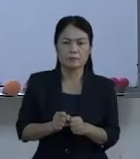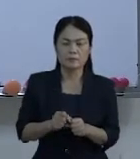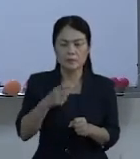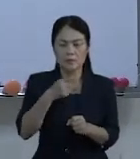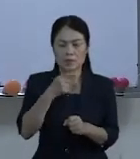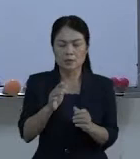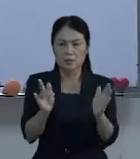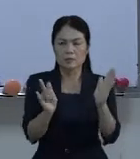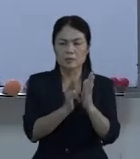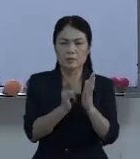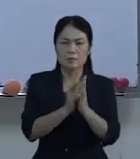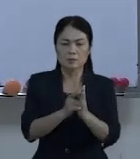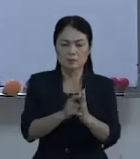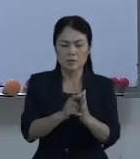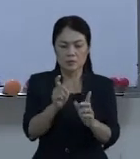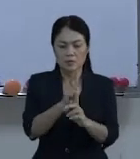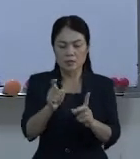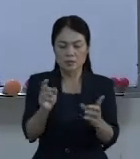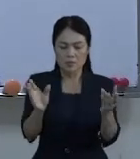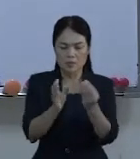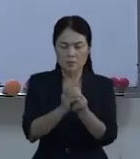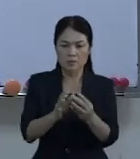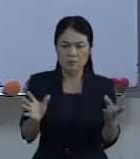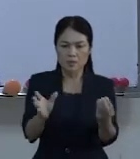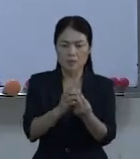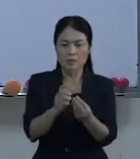dây bị bà nhạt vì ca bằng cốt chùm luôn năng bàn đấy con